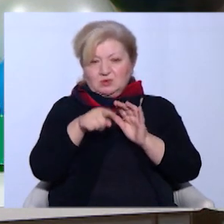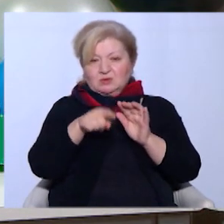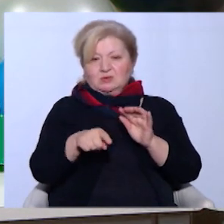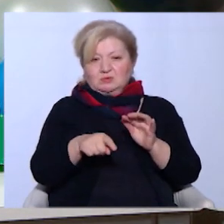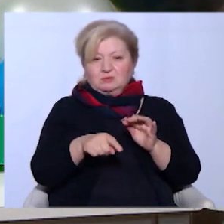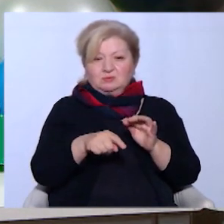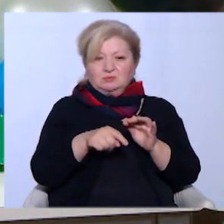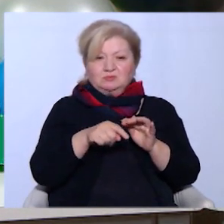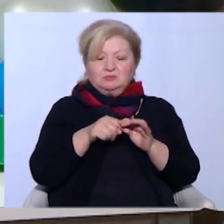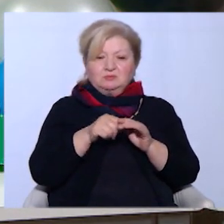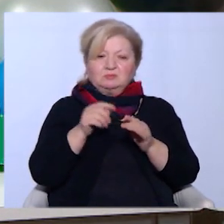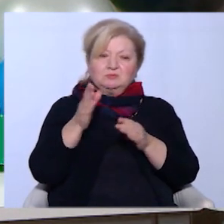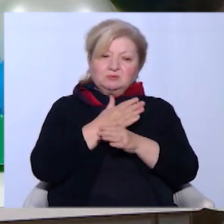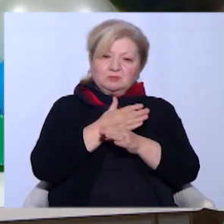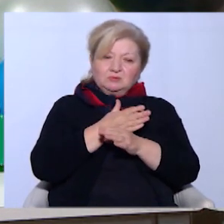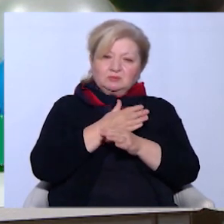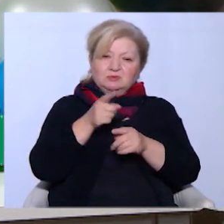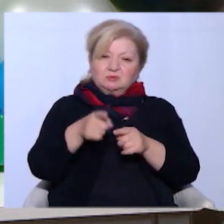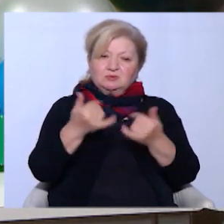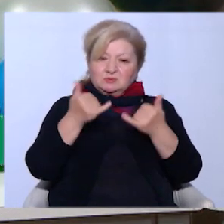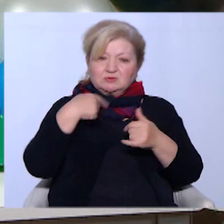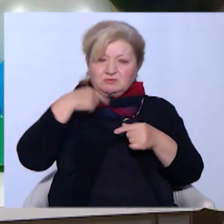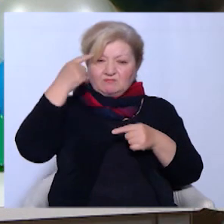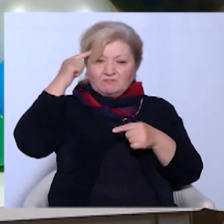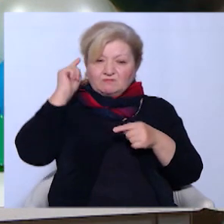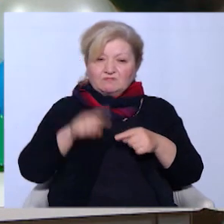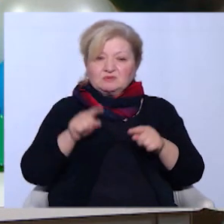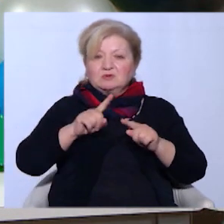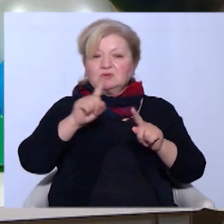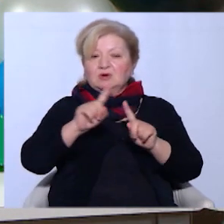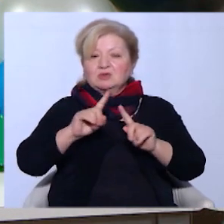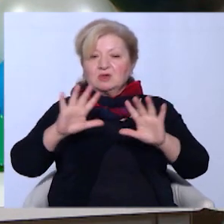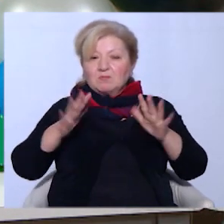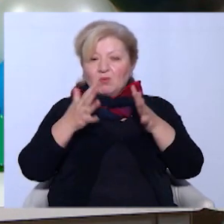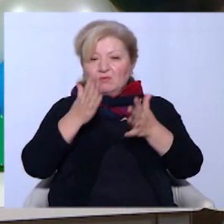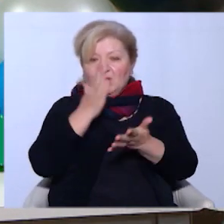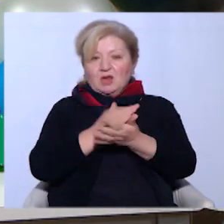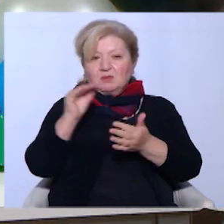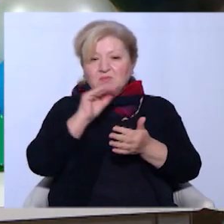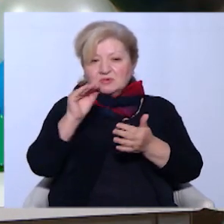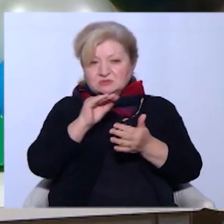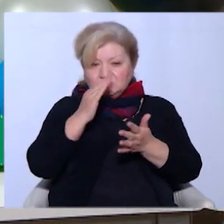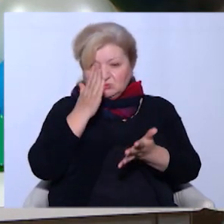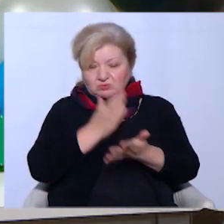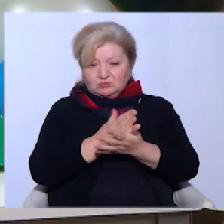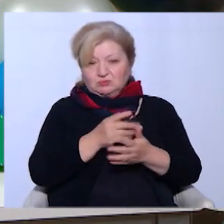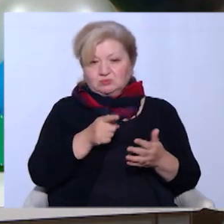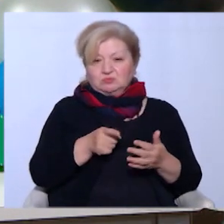ატომებს უწოდებდნენ, ანუ განუყოფელს, მაგრამ დღეს ჩვენ ვიცით, რომ რადგან მოვლენები ფიზიკურია და ფიზიკური ვახსენეთ